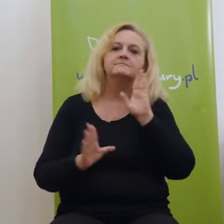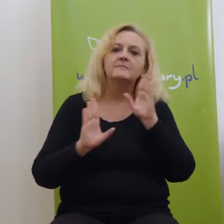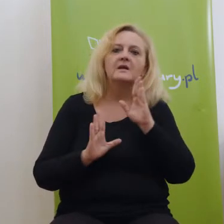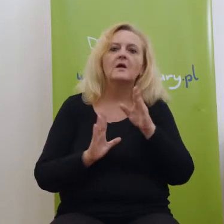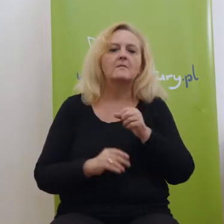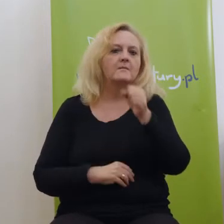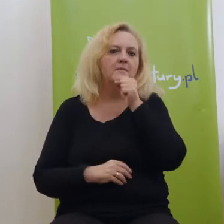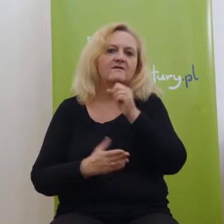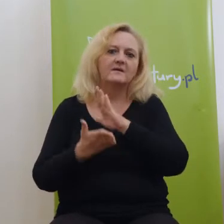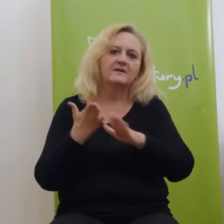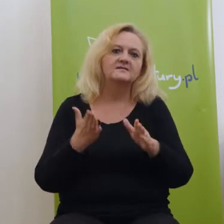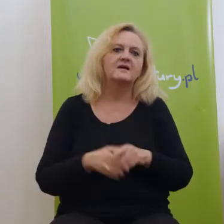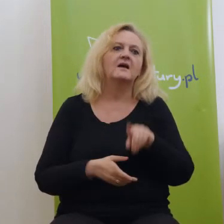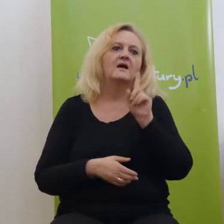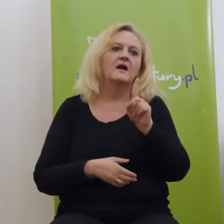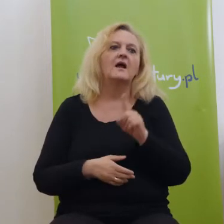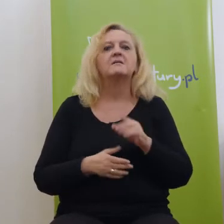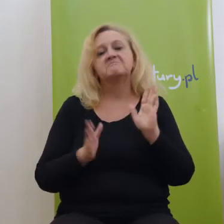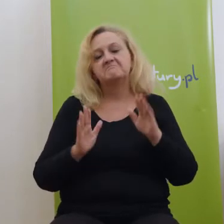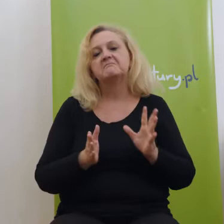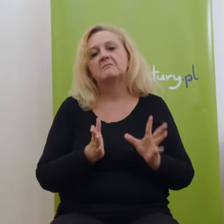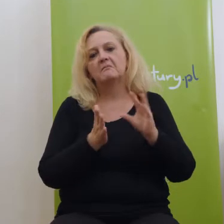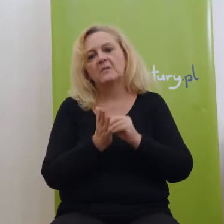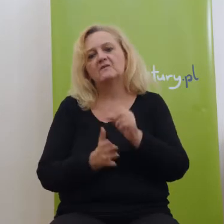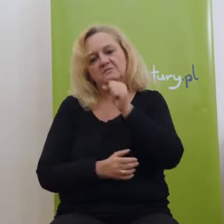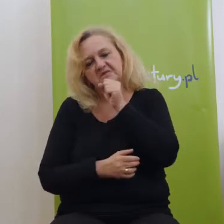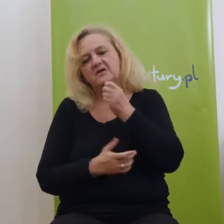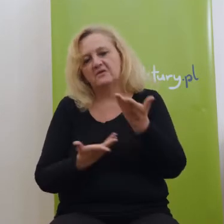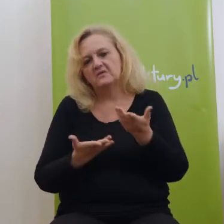Najprawdopodobniej bez mikrofonu, ale najwyżej powtórzymy je stąd.